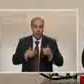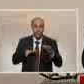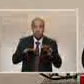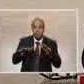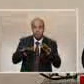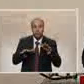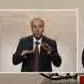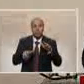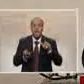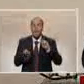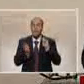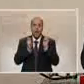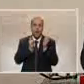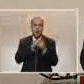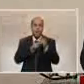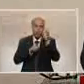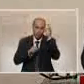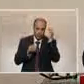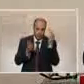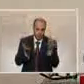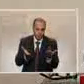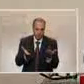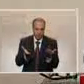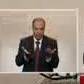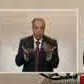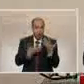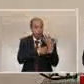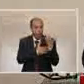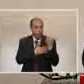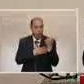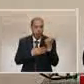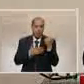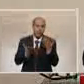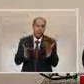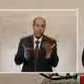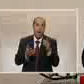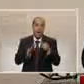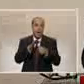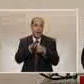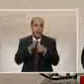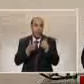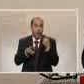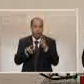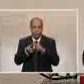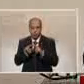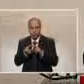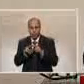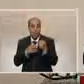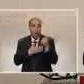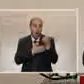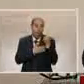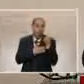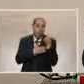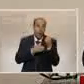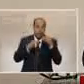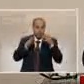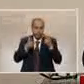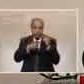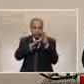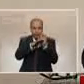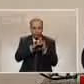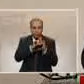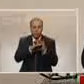الكبير للتغيير في هذه البلاد هو القوه الموجهه هو القوه المعدله هو القوه الحصينه